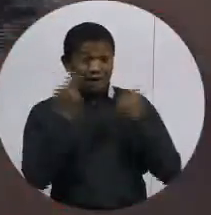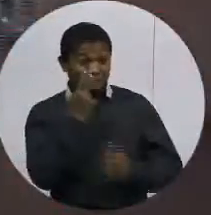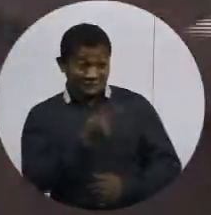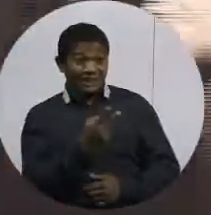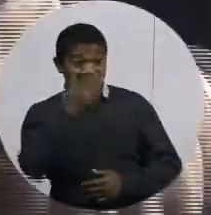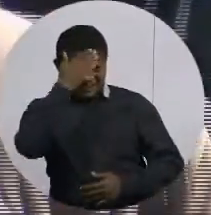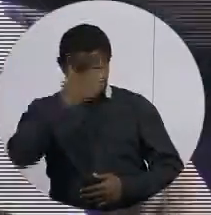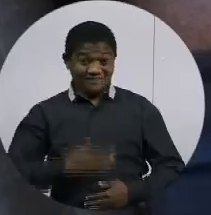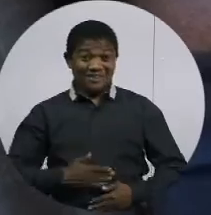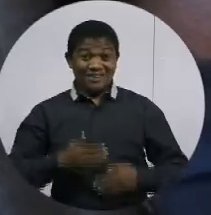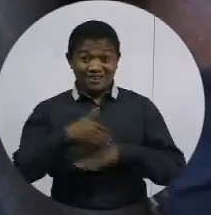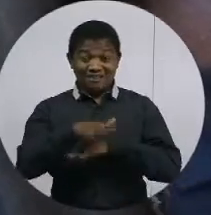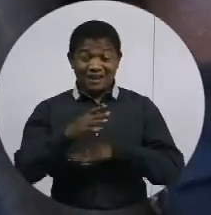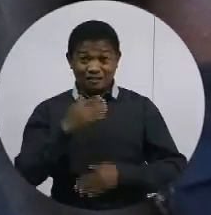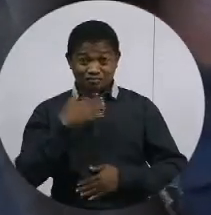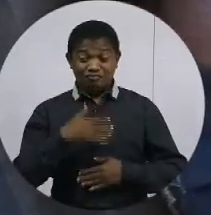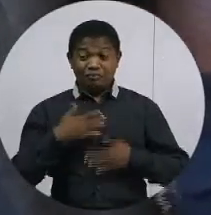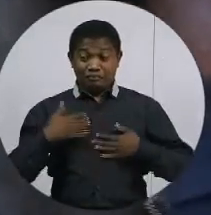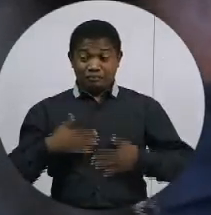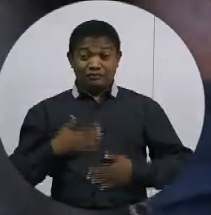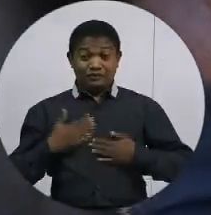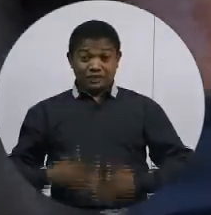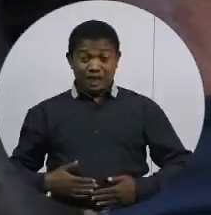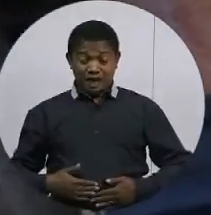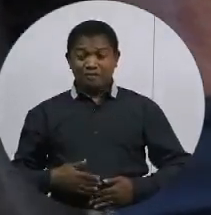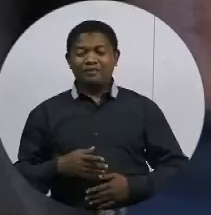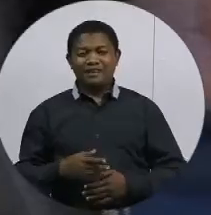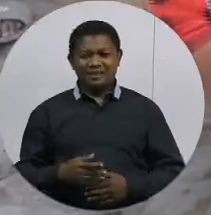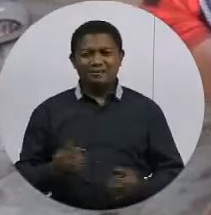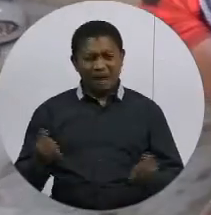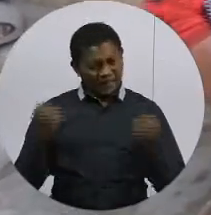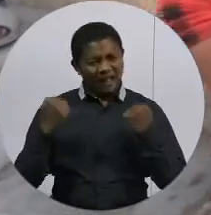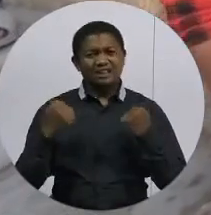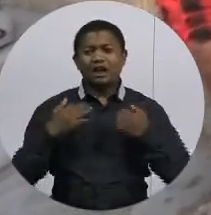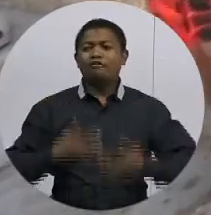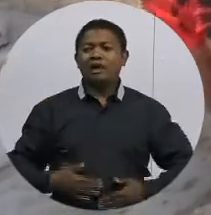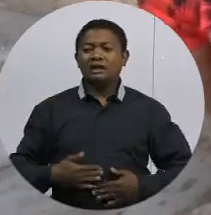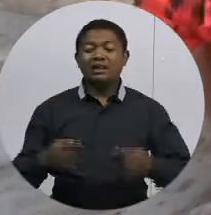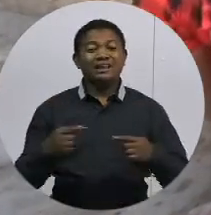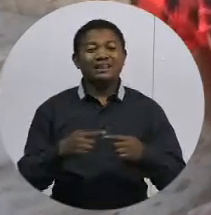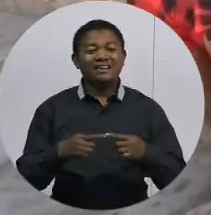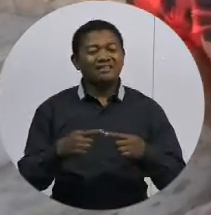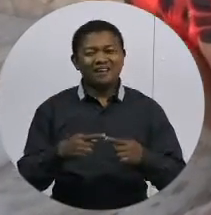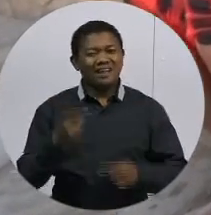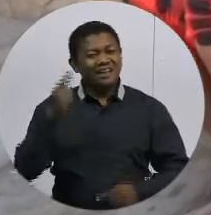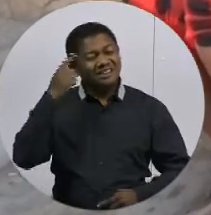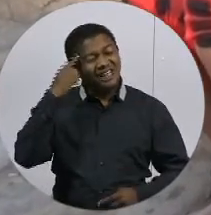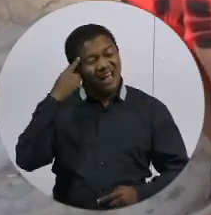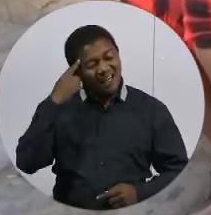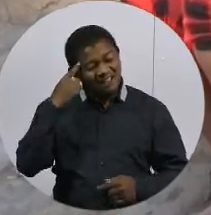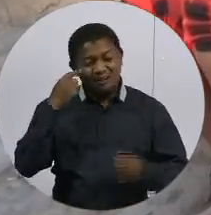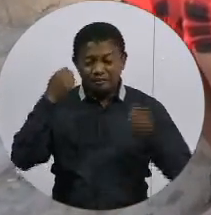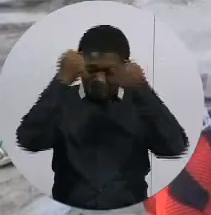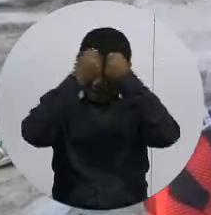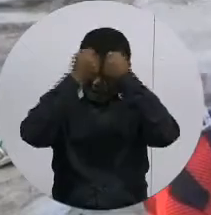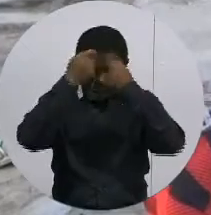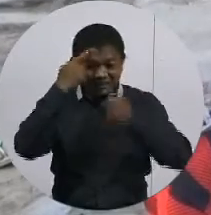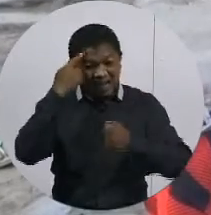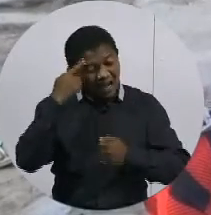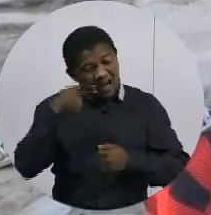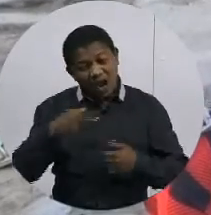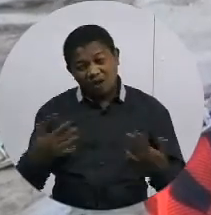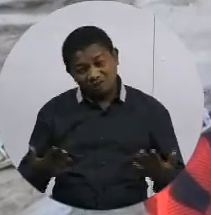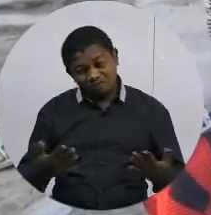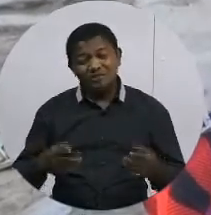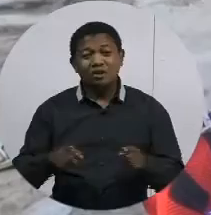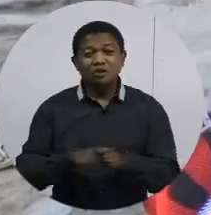hita solotrena amin'ny tarehny ihany anefa ny atsaina noho ny valana aretina sy ny aterany eo amin'ny fiainana andavanandro. Raha ohatra na